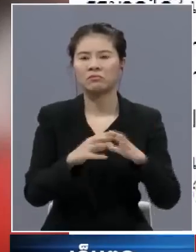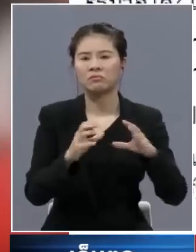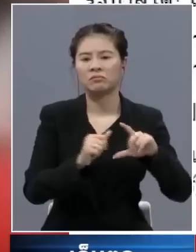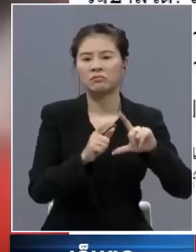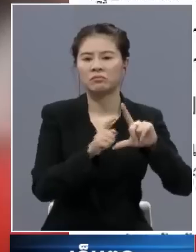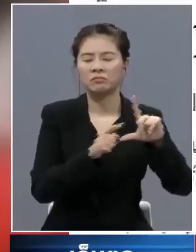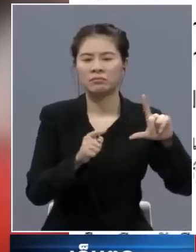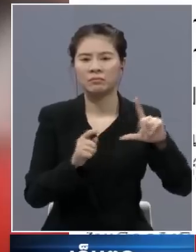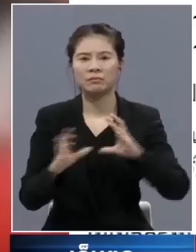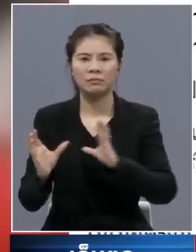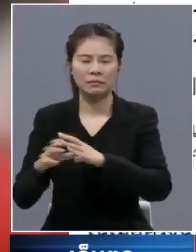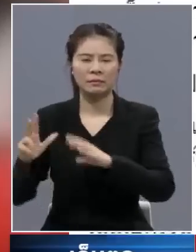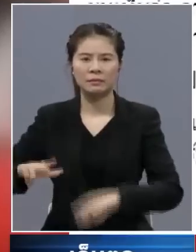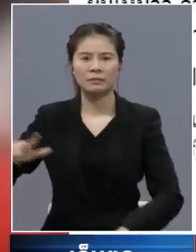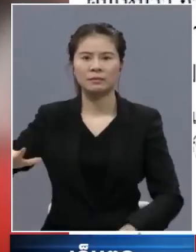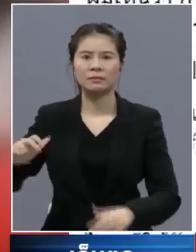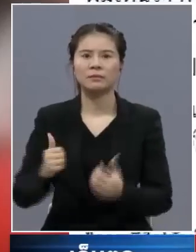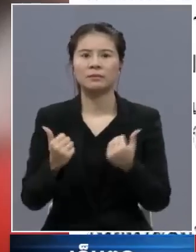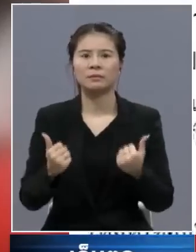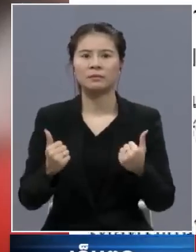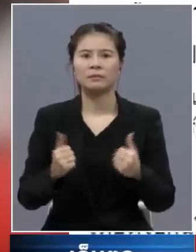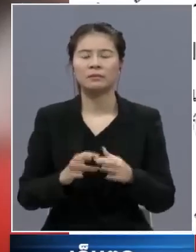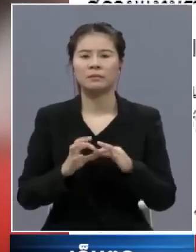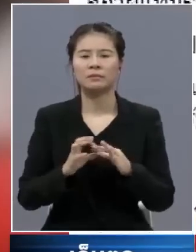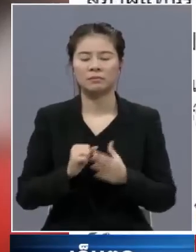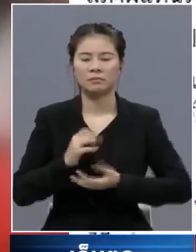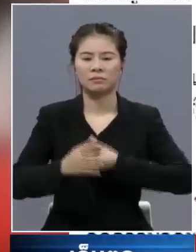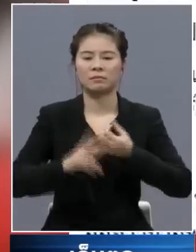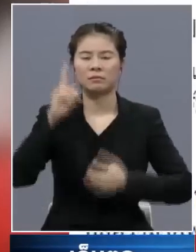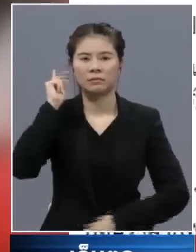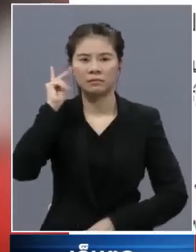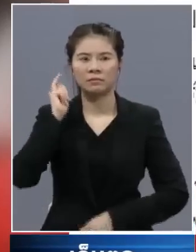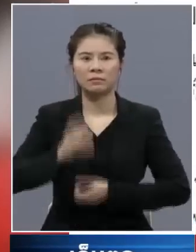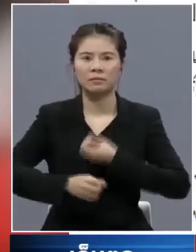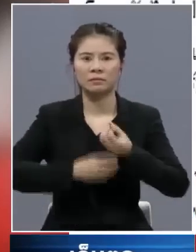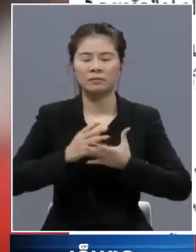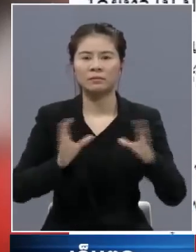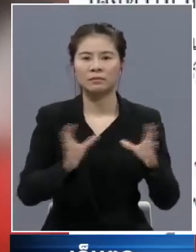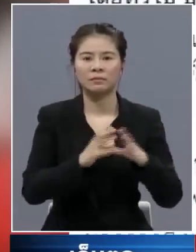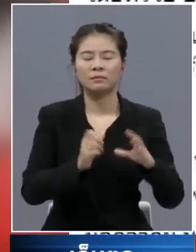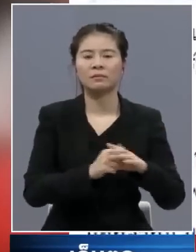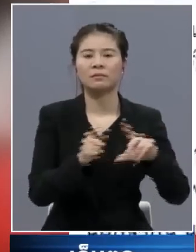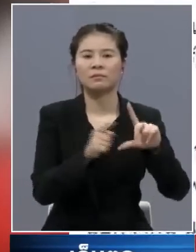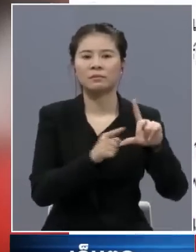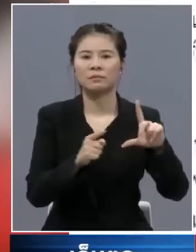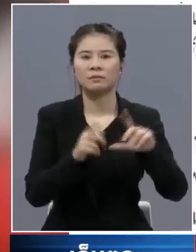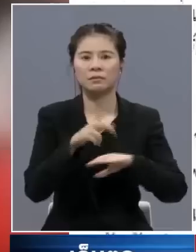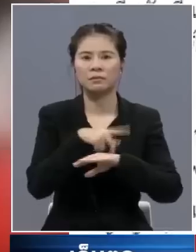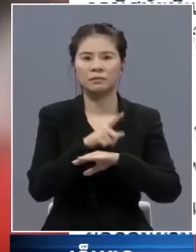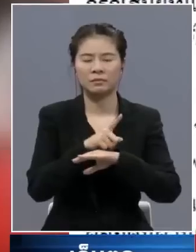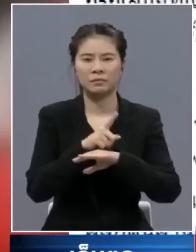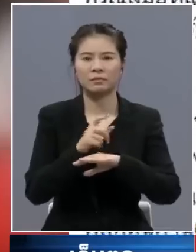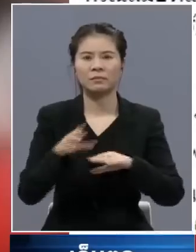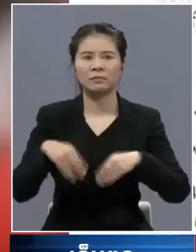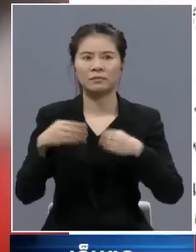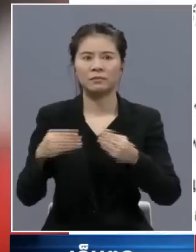าล 2-3 วันมานี้มีข่าวปรากฏออกมาตามสื่อมวลชนว่าพรรคเพื่อไทยขอให้ก้าวไกลปล่อยตำแหน่งประธานสภาผู้แทนราษฎร